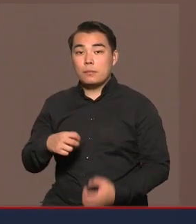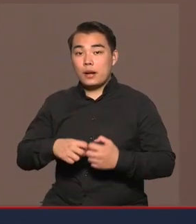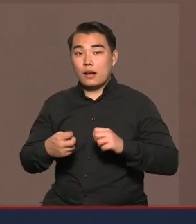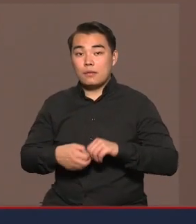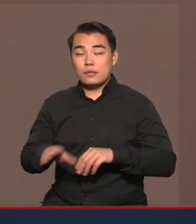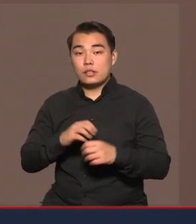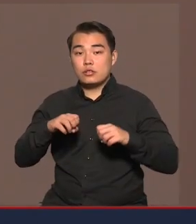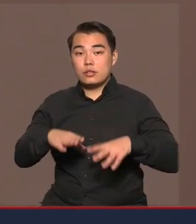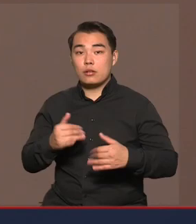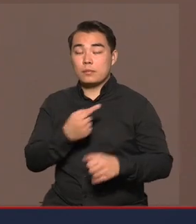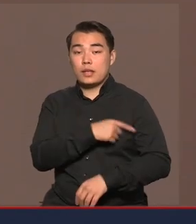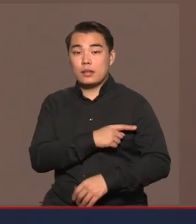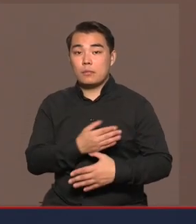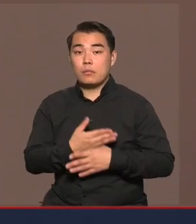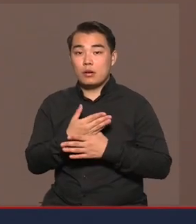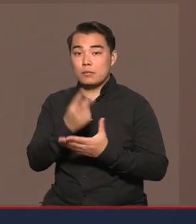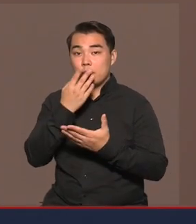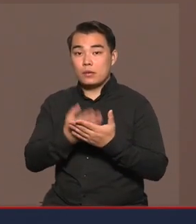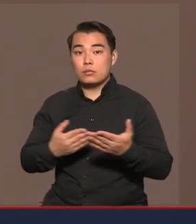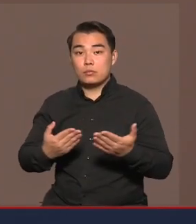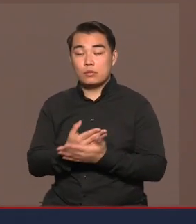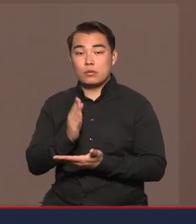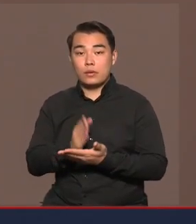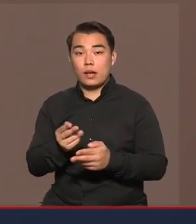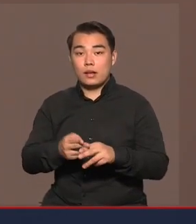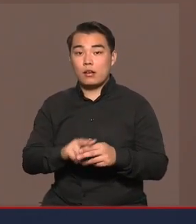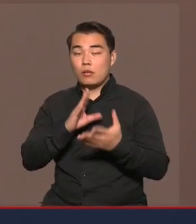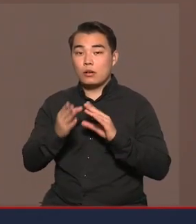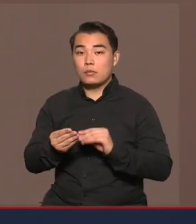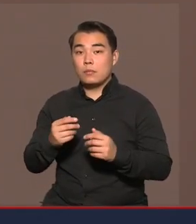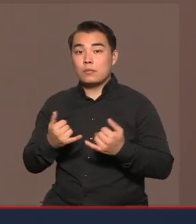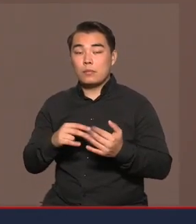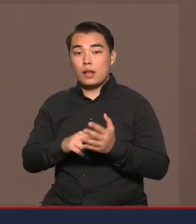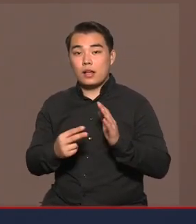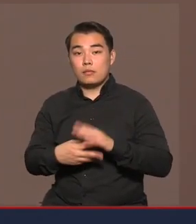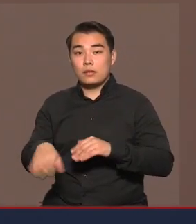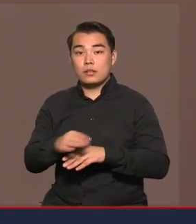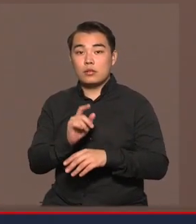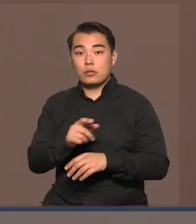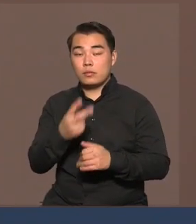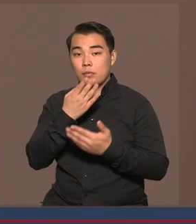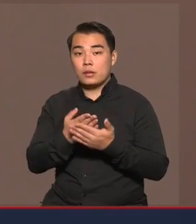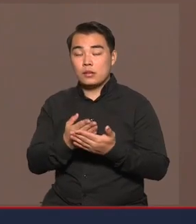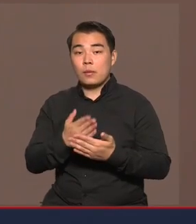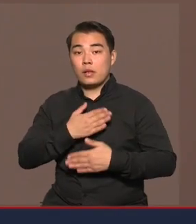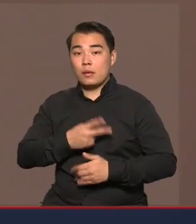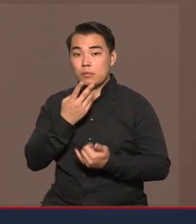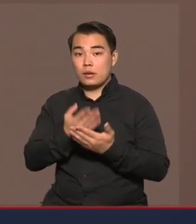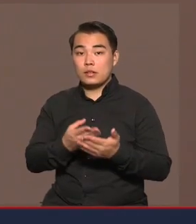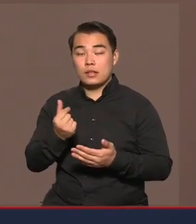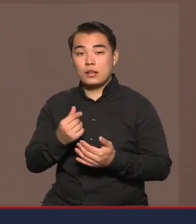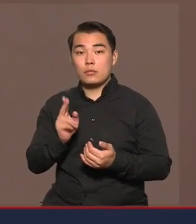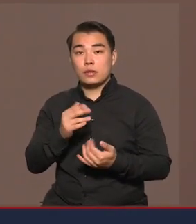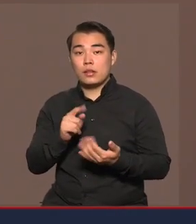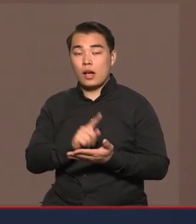Проблемаларды шешу үшін медициналық көмек көрсету жүйесін жаңғырту, ресурс үнемдеуге және азаматтардың қажеттіліктерін қанағаттандыруға бағытталған қаржы